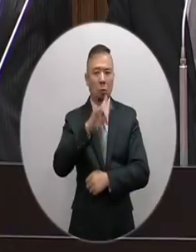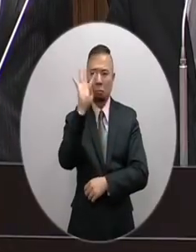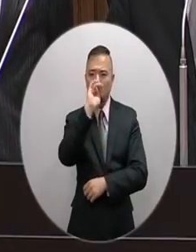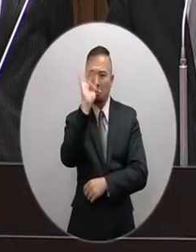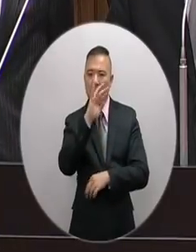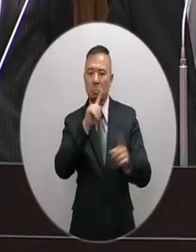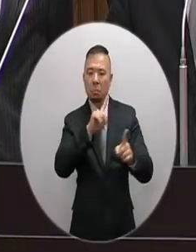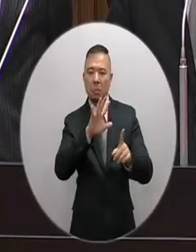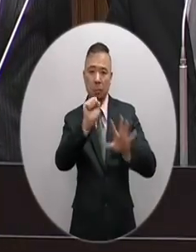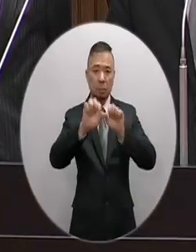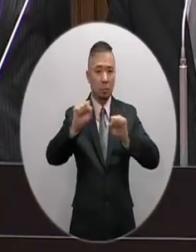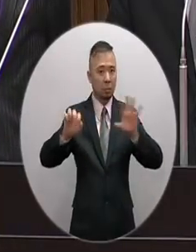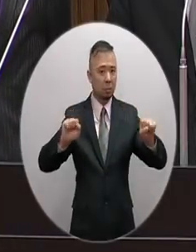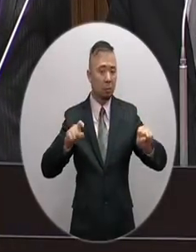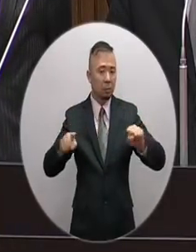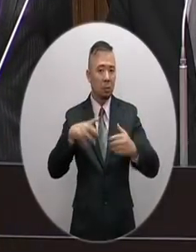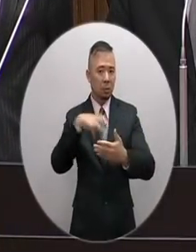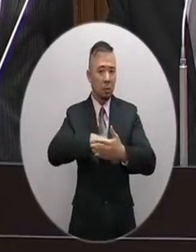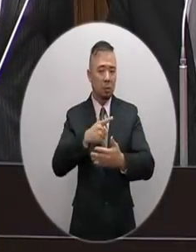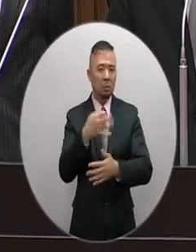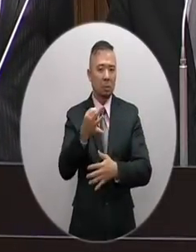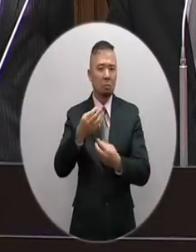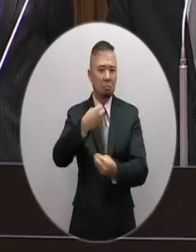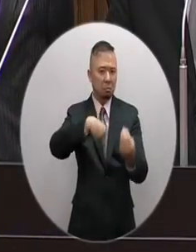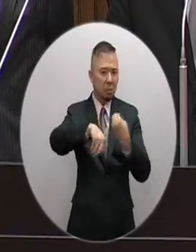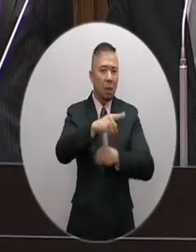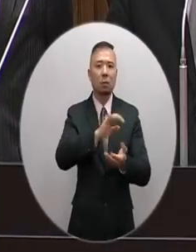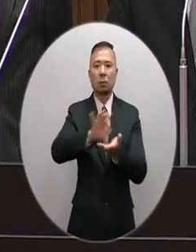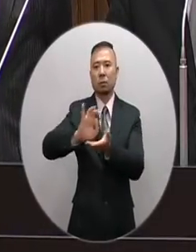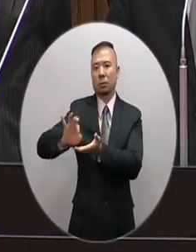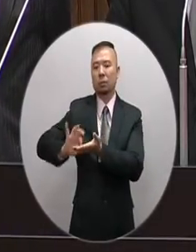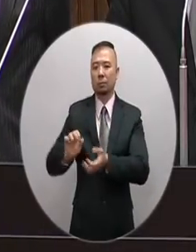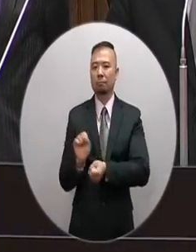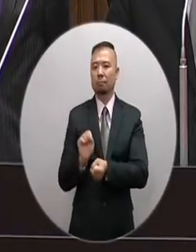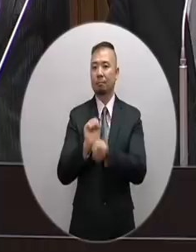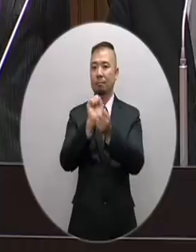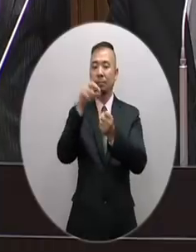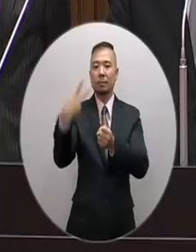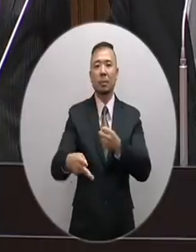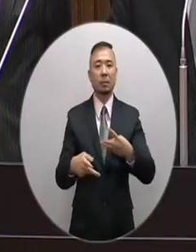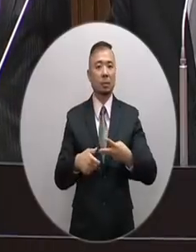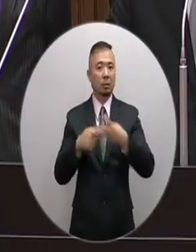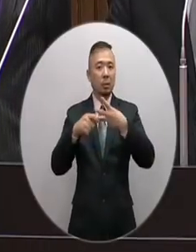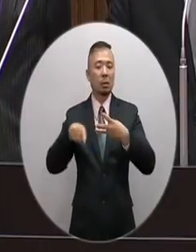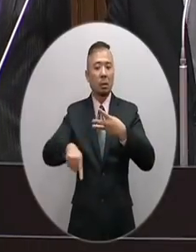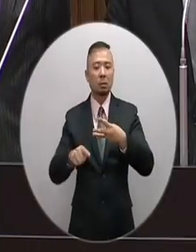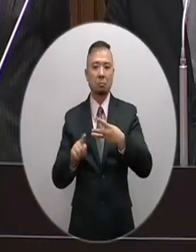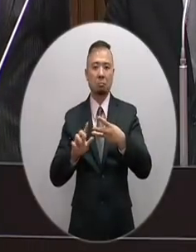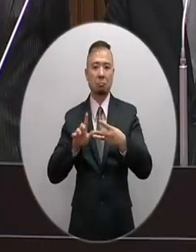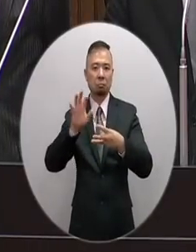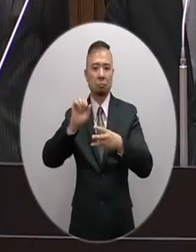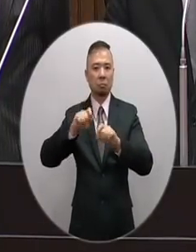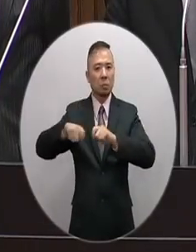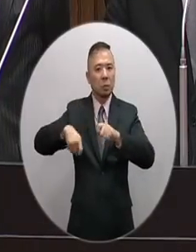方面的这个一些经费的运用。那第三个的话就行动方案，我目前推动的是新世纪